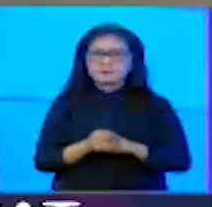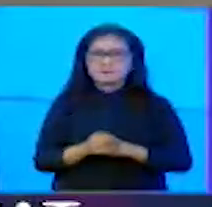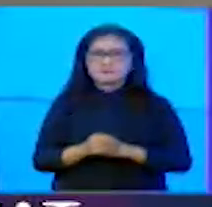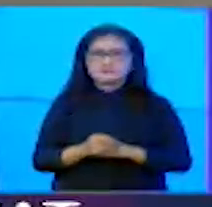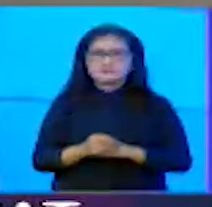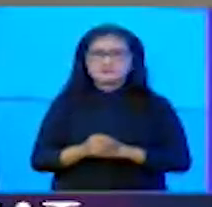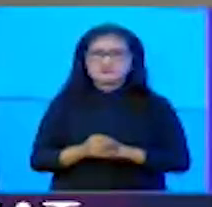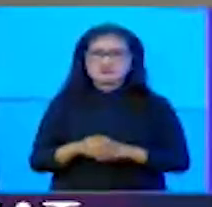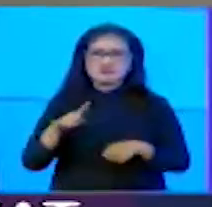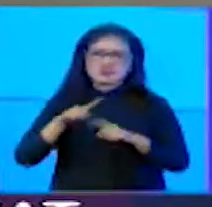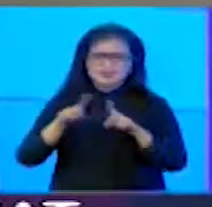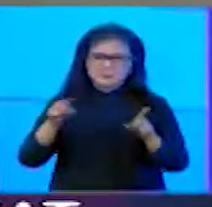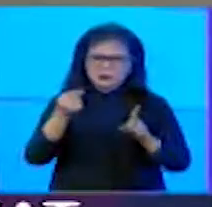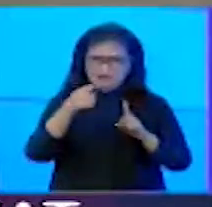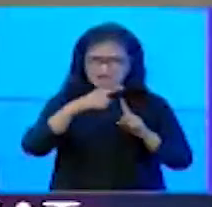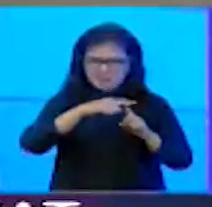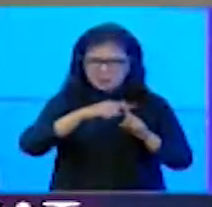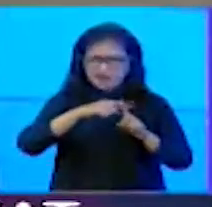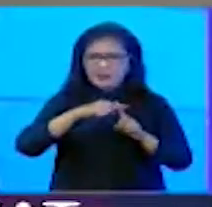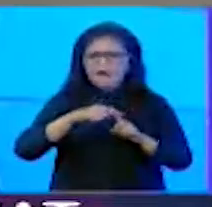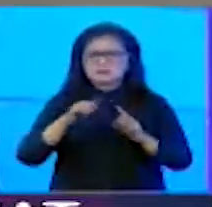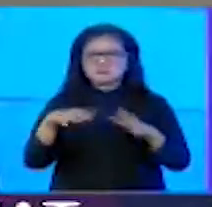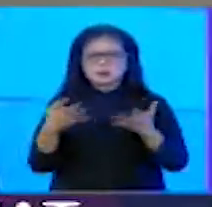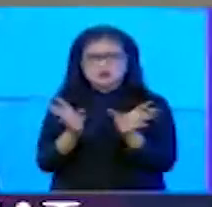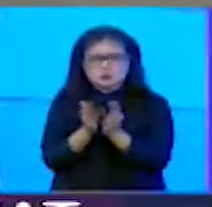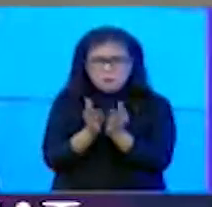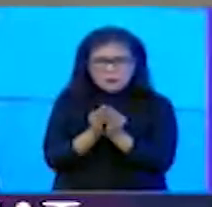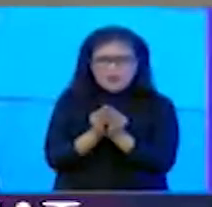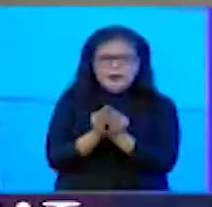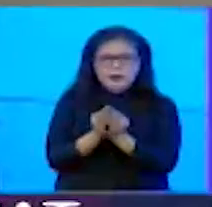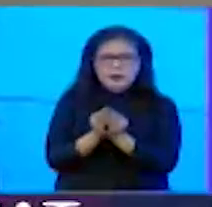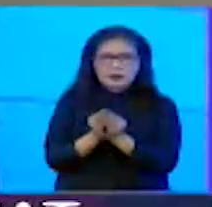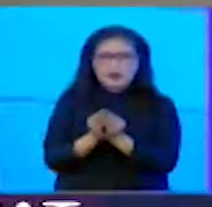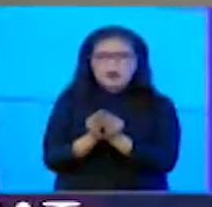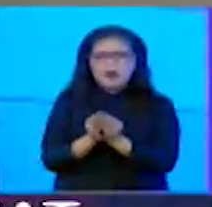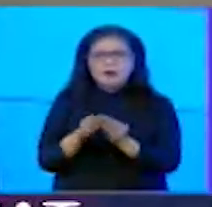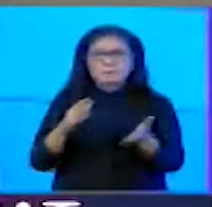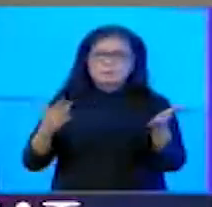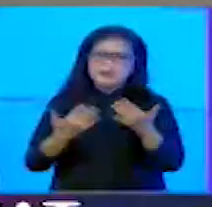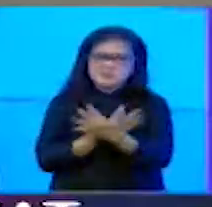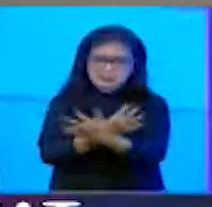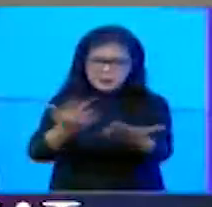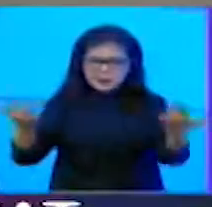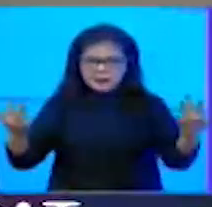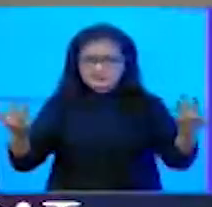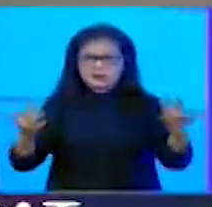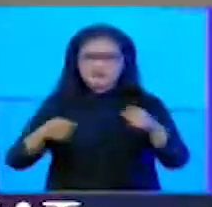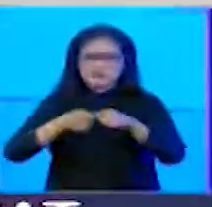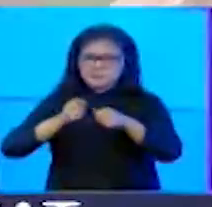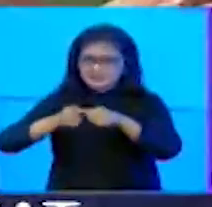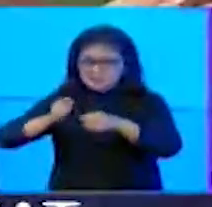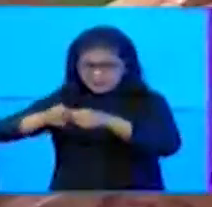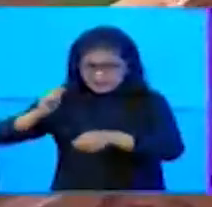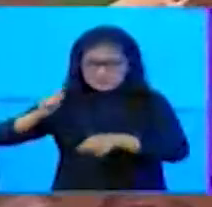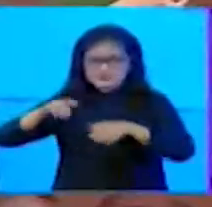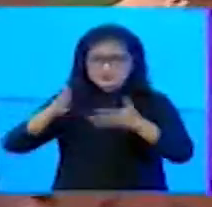RT-RT. Nanti akan diambil jumlah nanti masyarakat di sana, sehingga kita punya terdata seluruhnya.